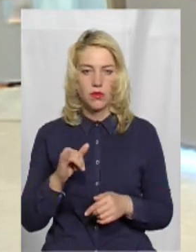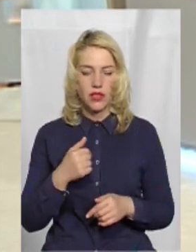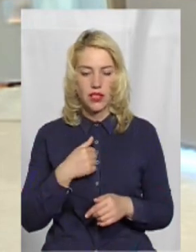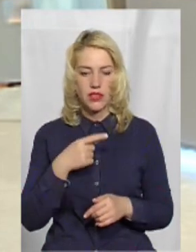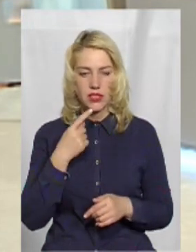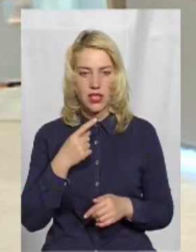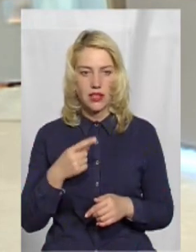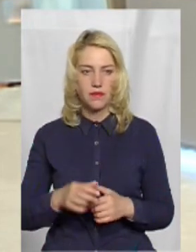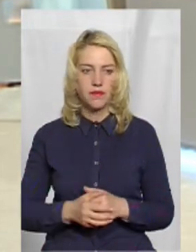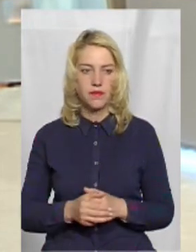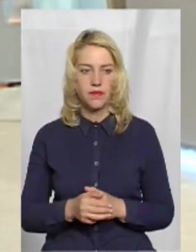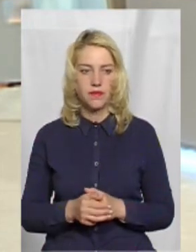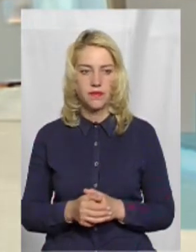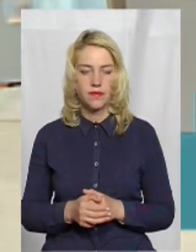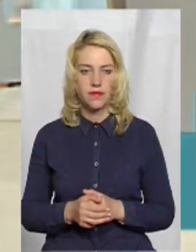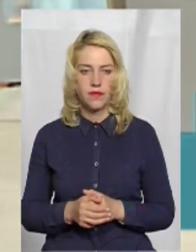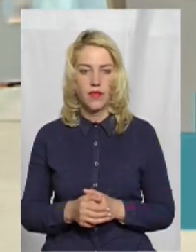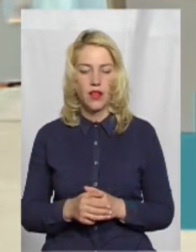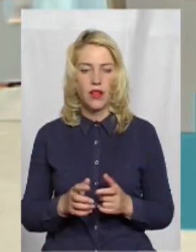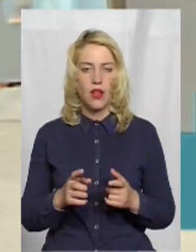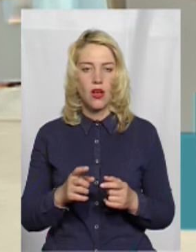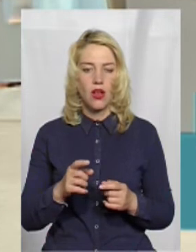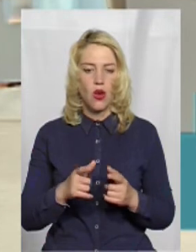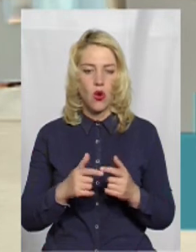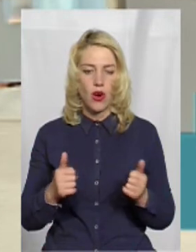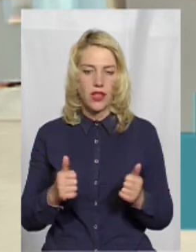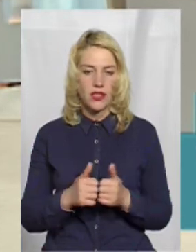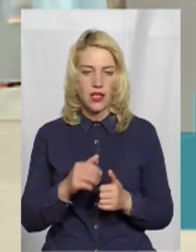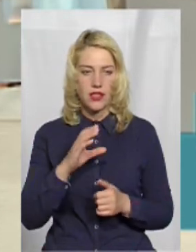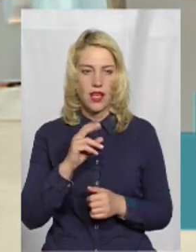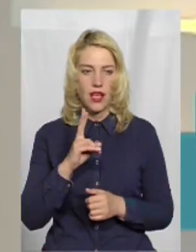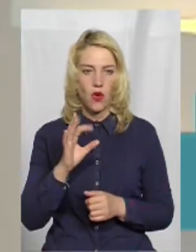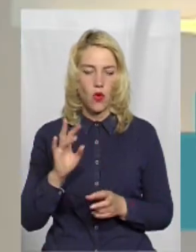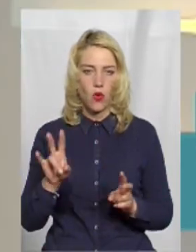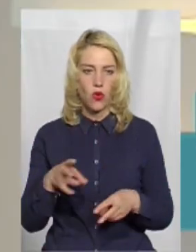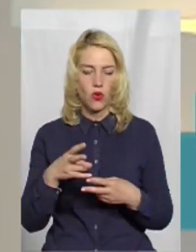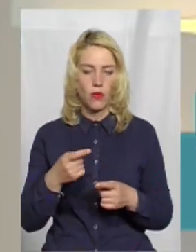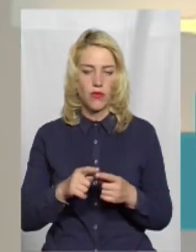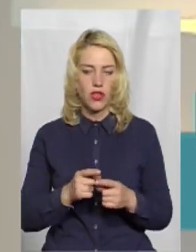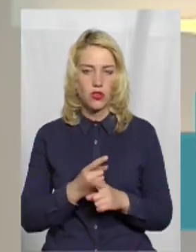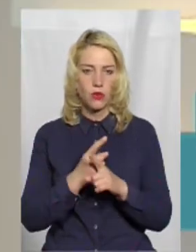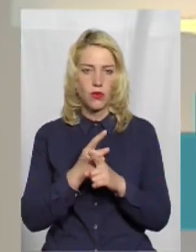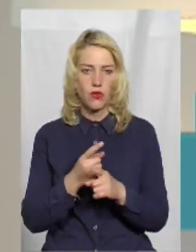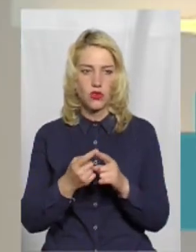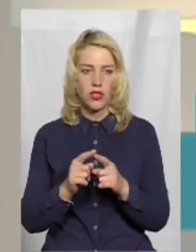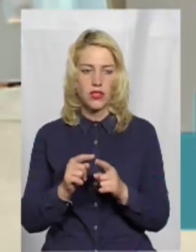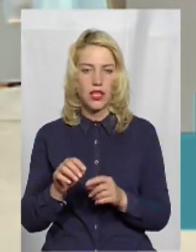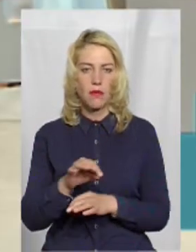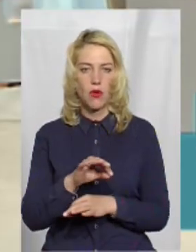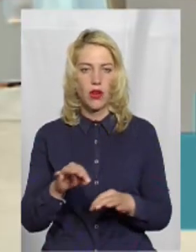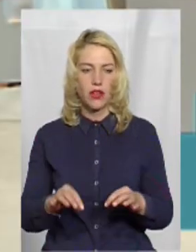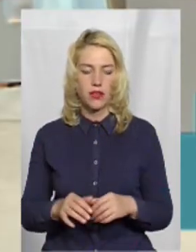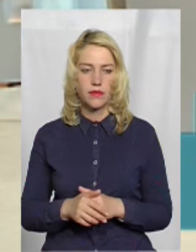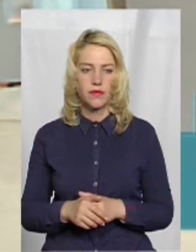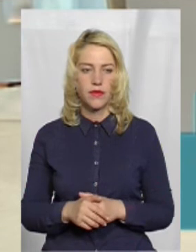більше до Андрія, тому що організація «Екоклуб», вона супроводжувала цей проект. Я думаю, що більше інформації є в Андрія